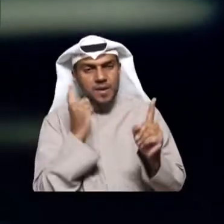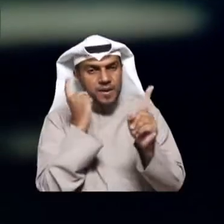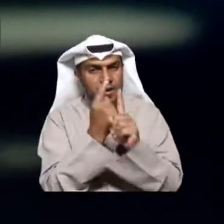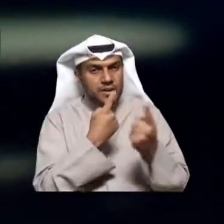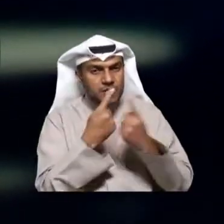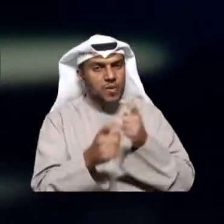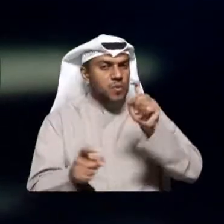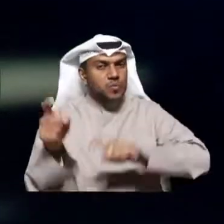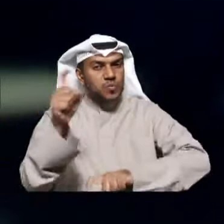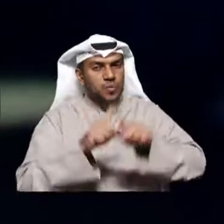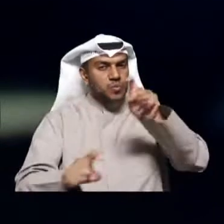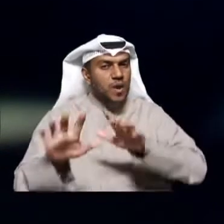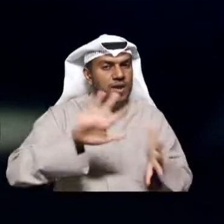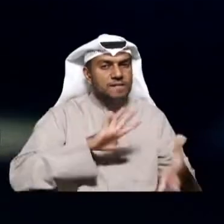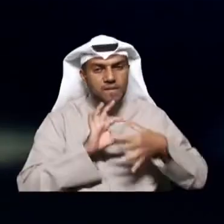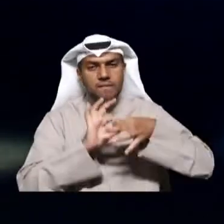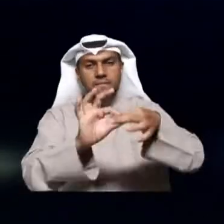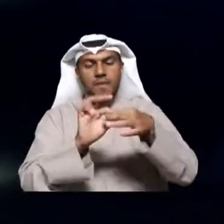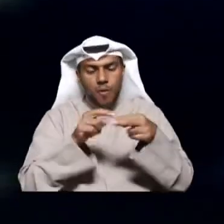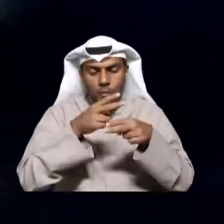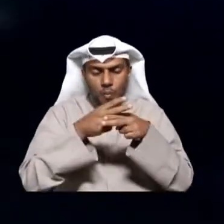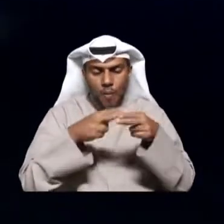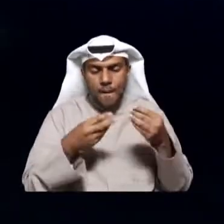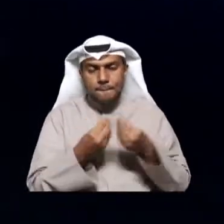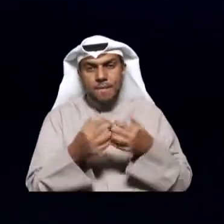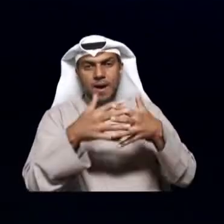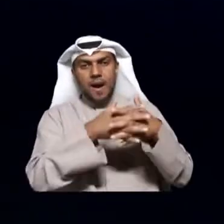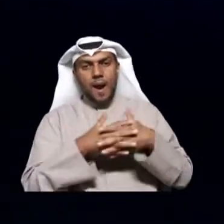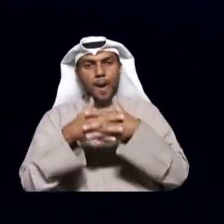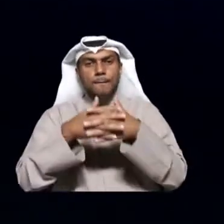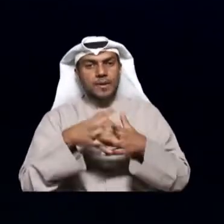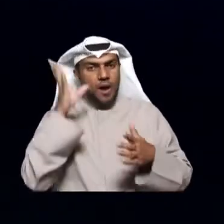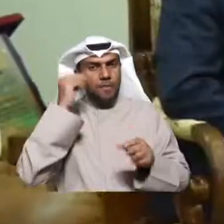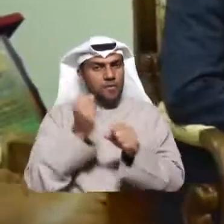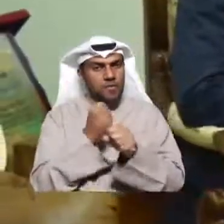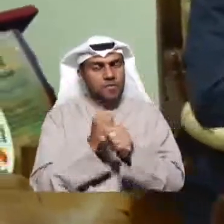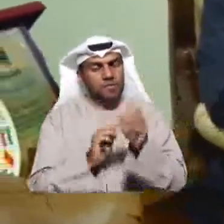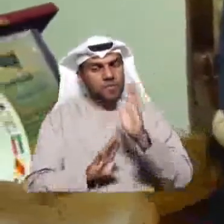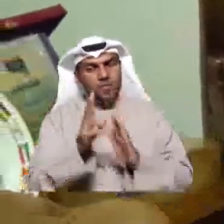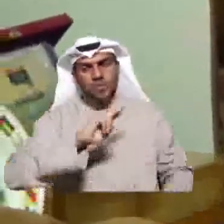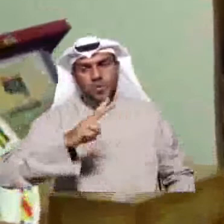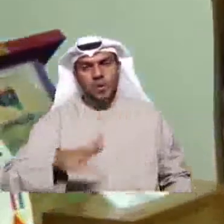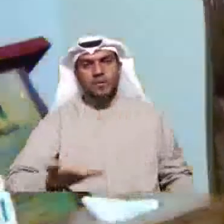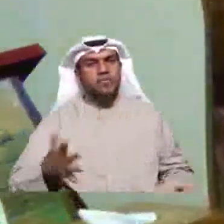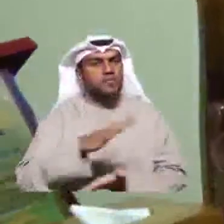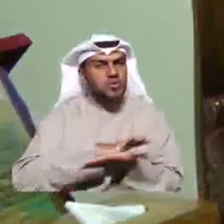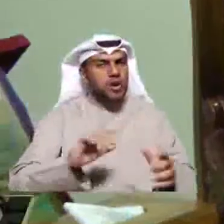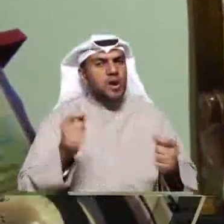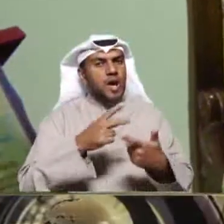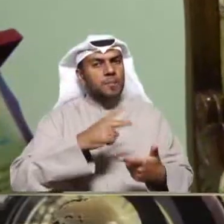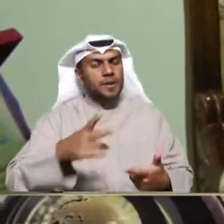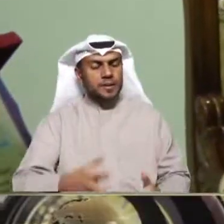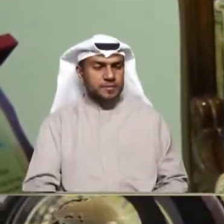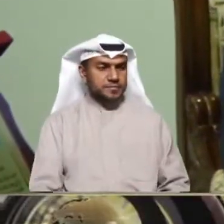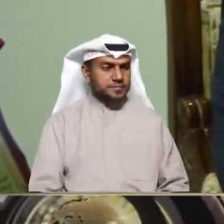بحث عدد من أوجه العلاقات الثنائية بين البلدين، إضافة إلى تطورات الأوضاع على الساحتين الإقليمية والدولية.